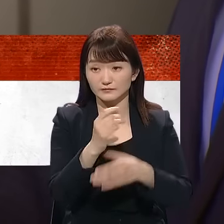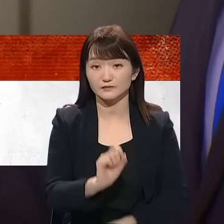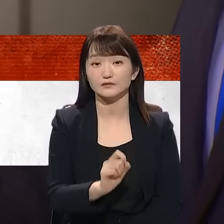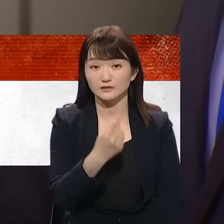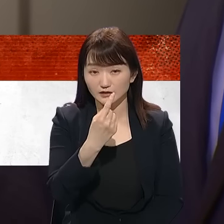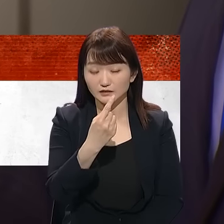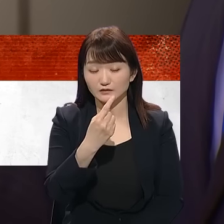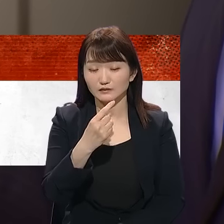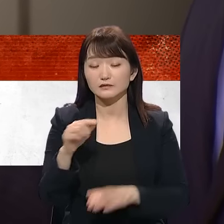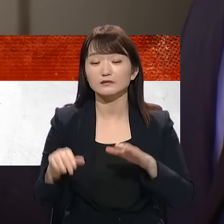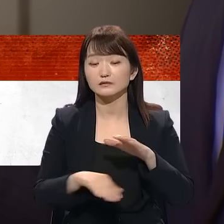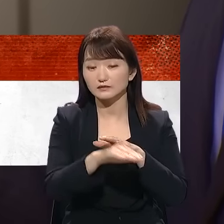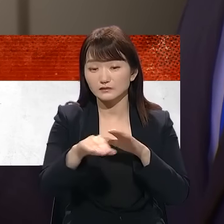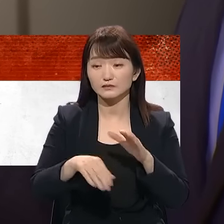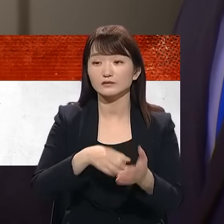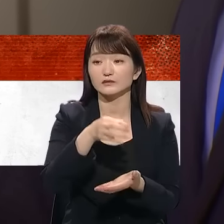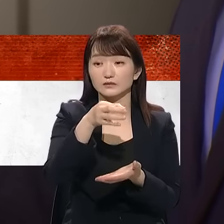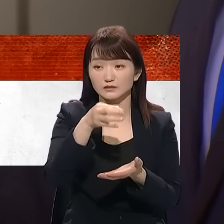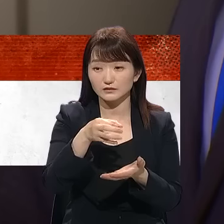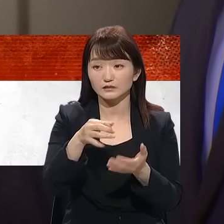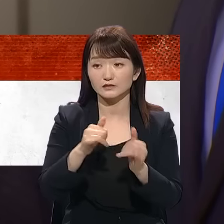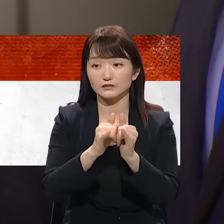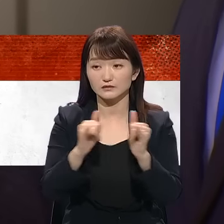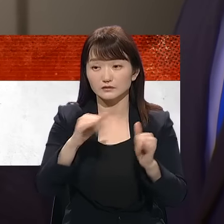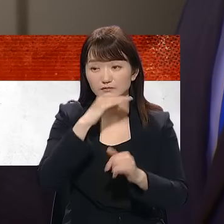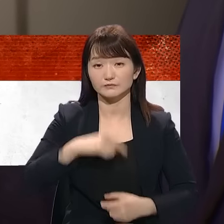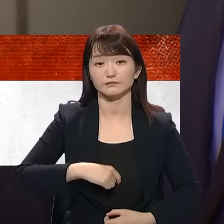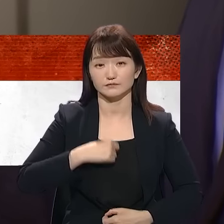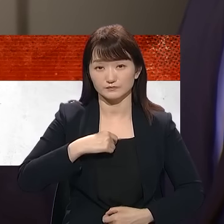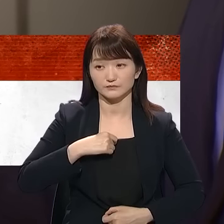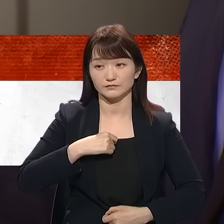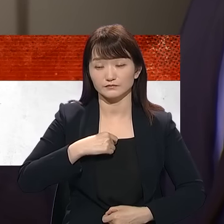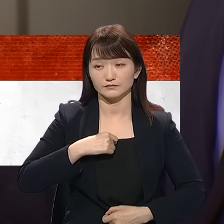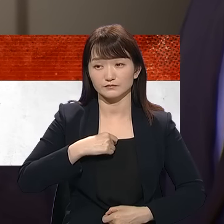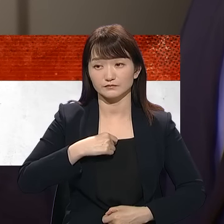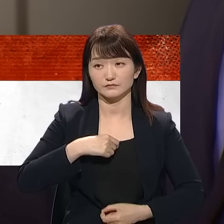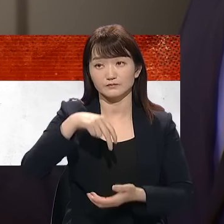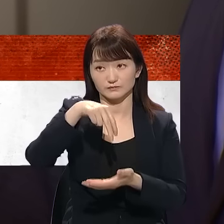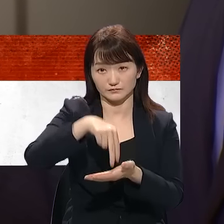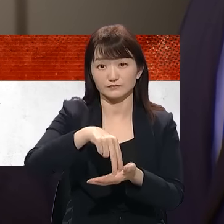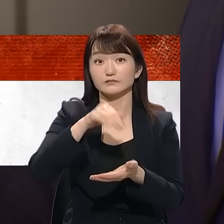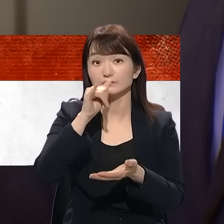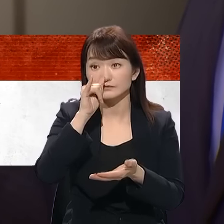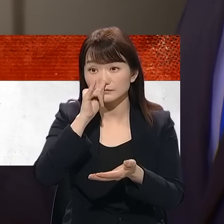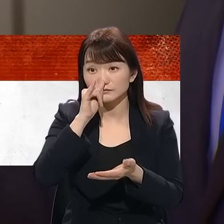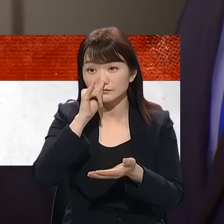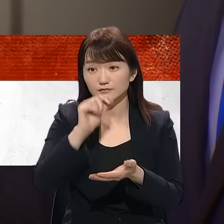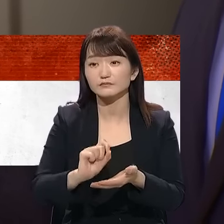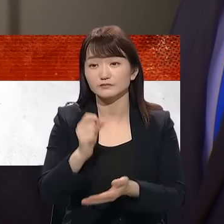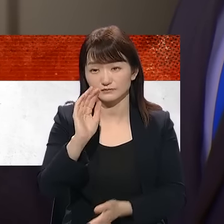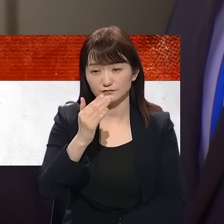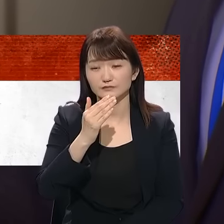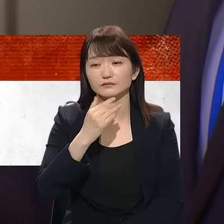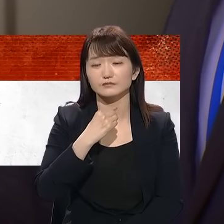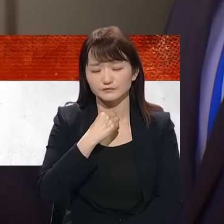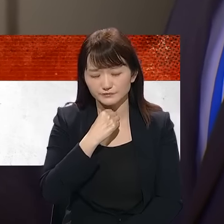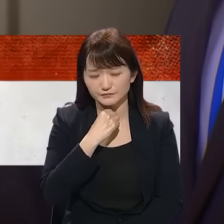해서 어 가정에 가치 와 사회 정의가 어 설 수 있는 그런 계기가 되었으면